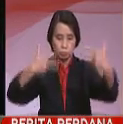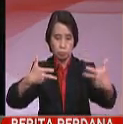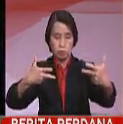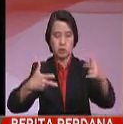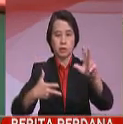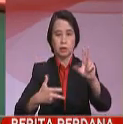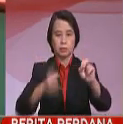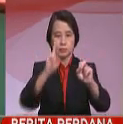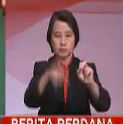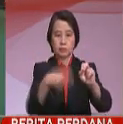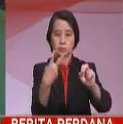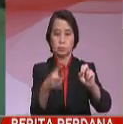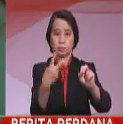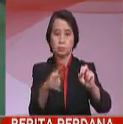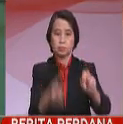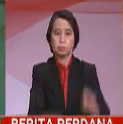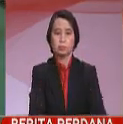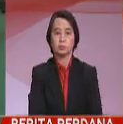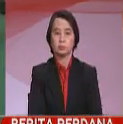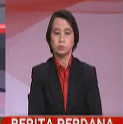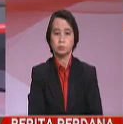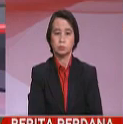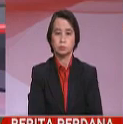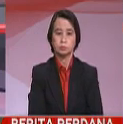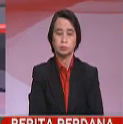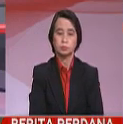30 Disember ini.